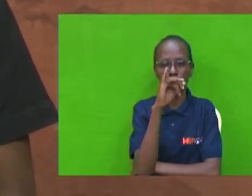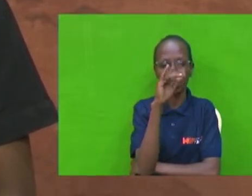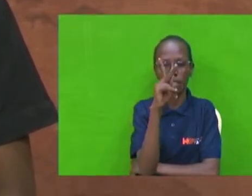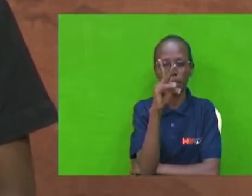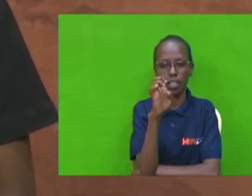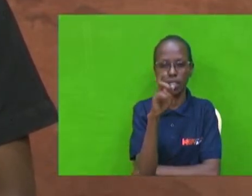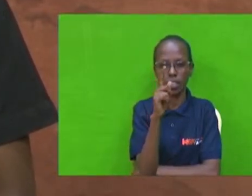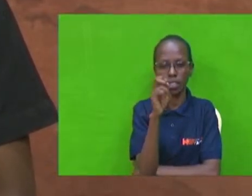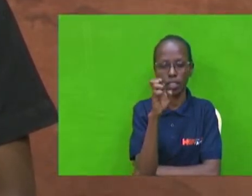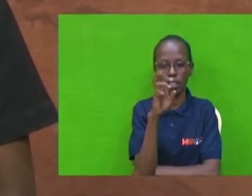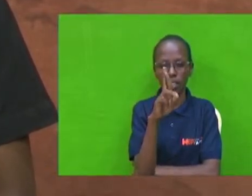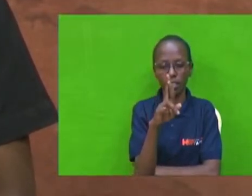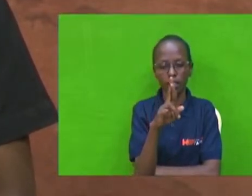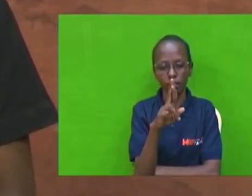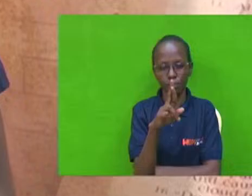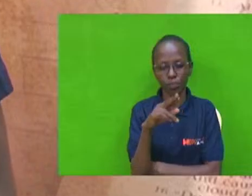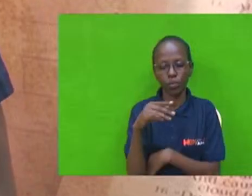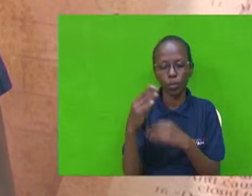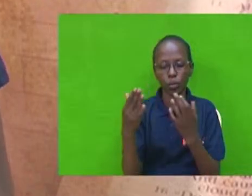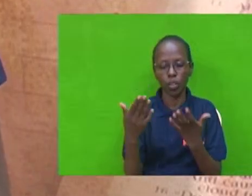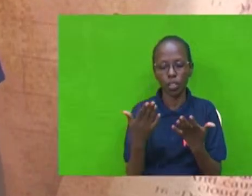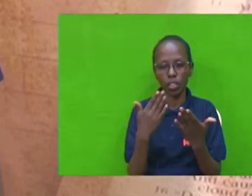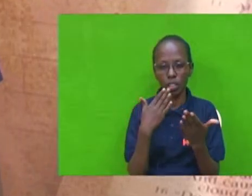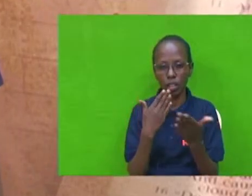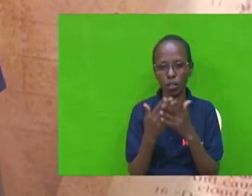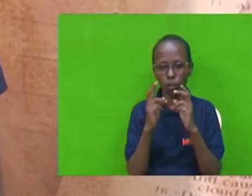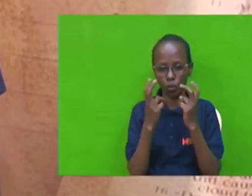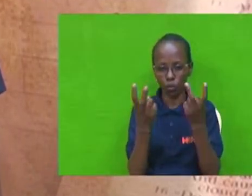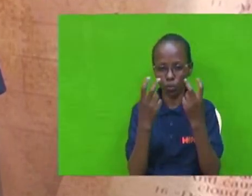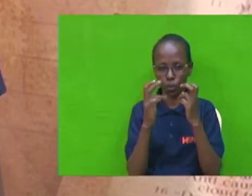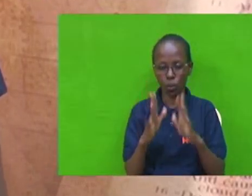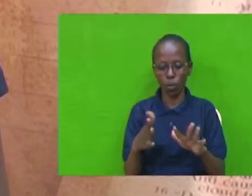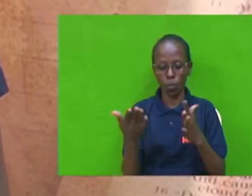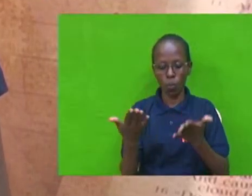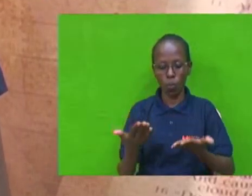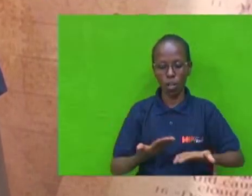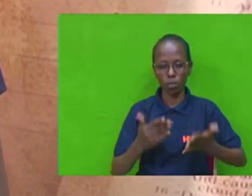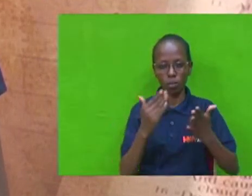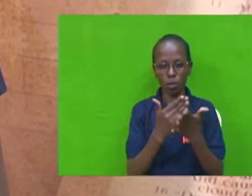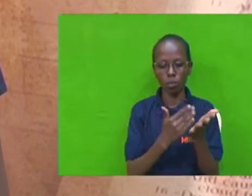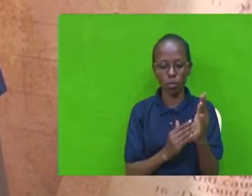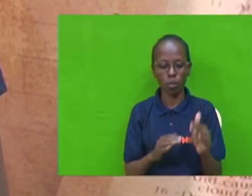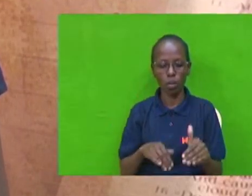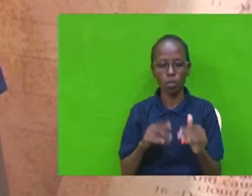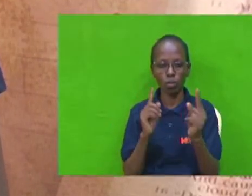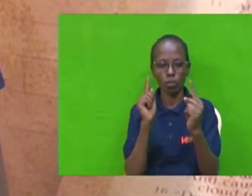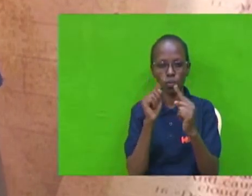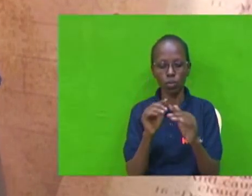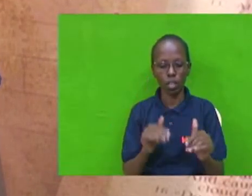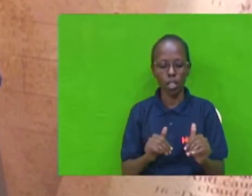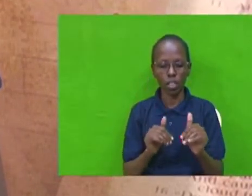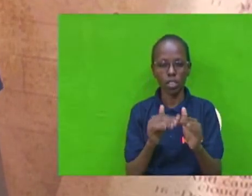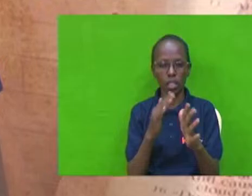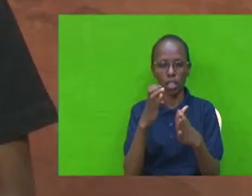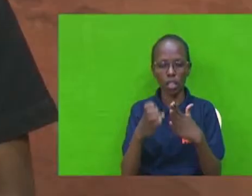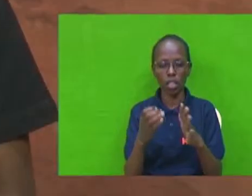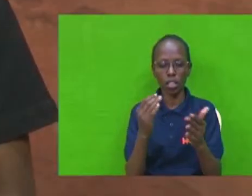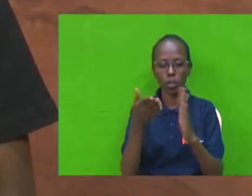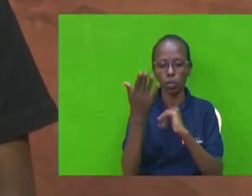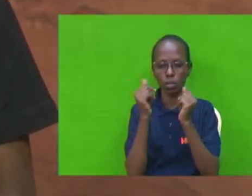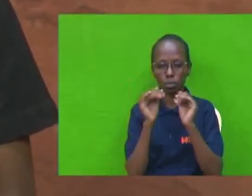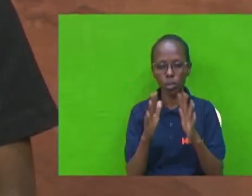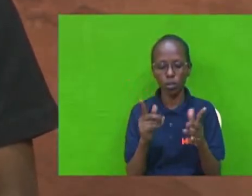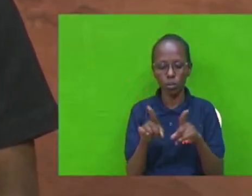Elder. Asante mpenzi mtazamaji. Karibu kwenye kipindi, tuandamane nasi mpaka tamati. Mungu akubariki. Asante.